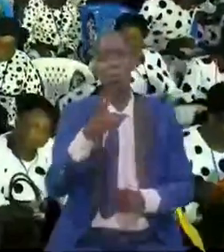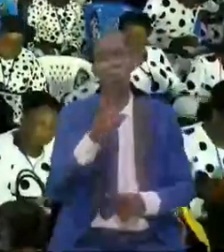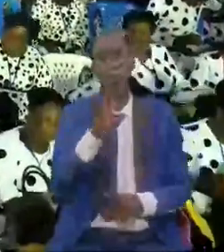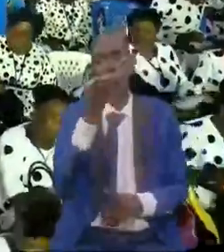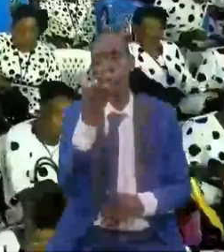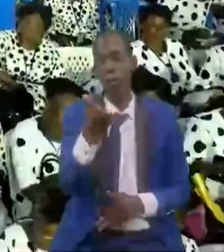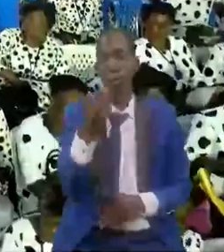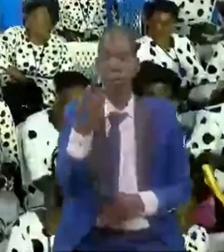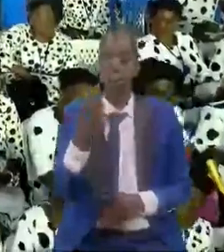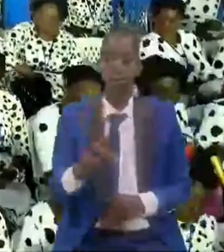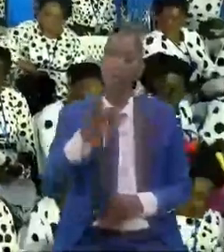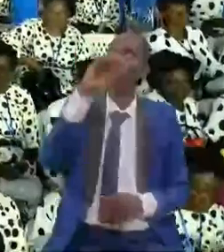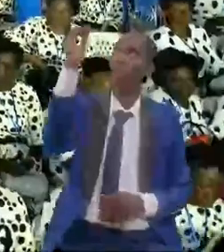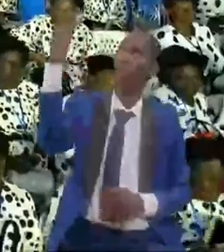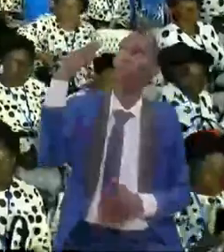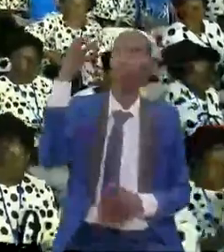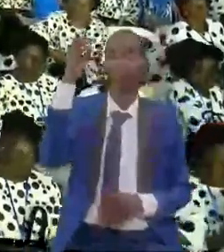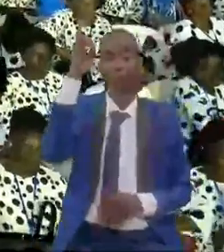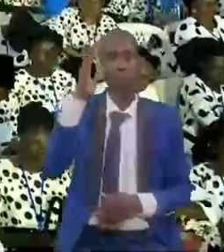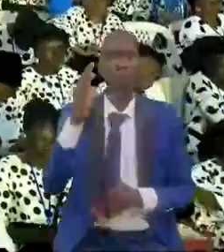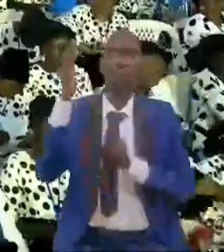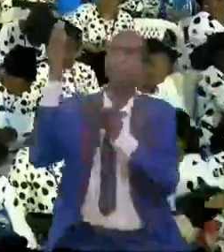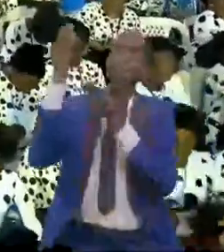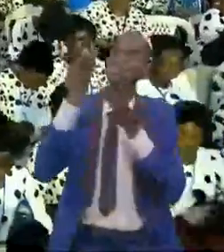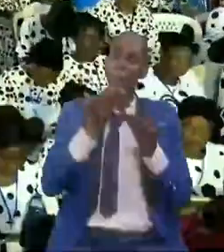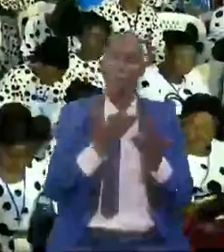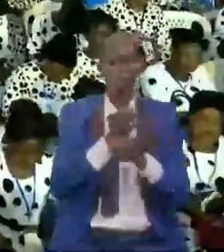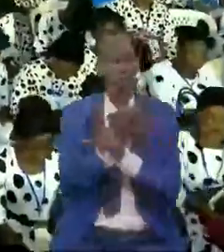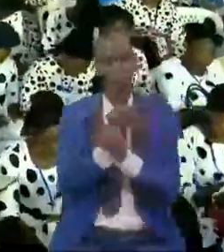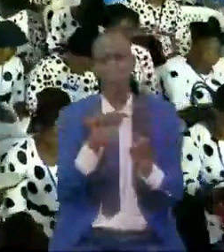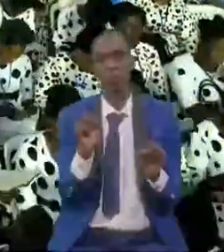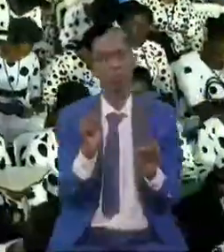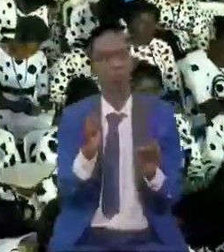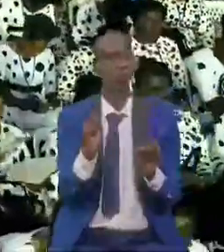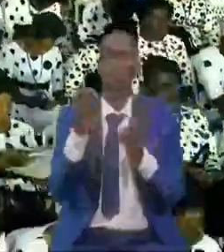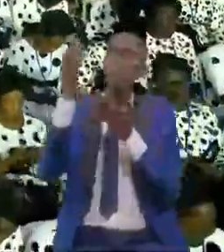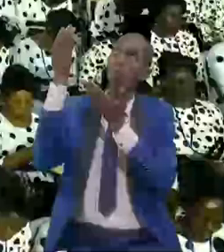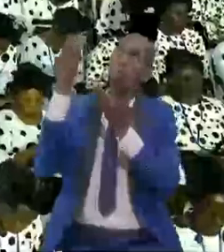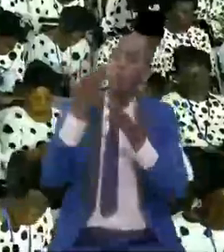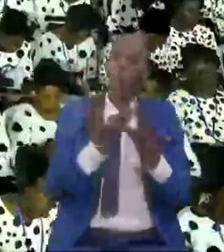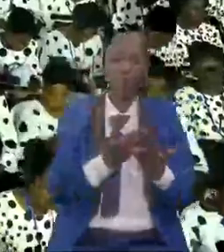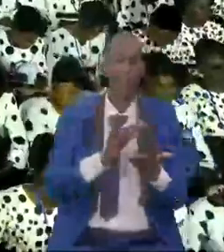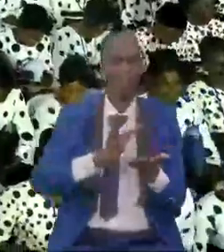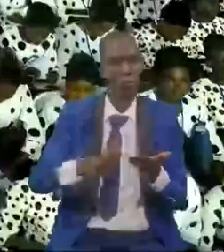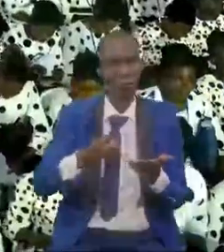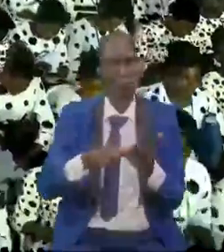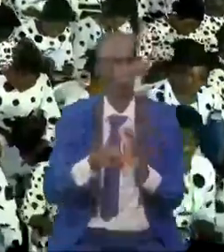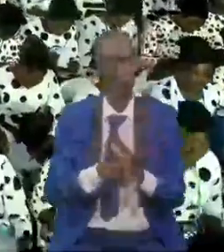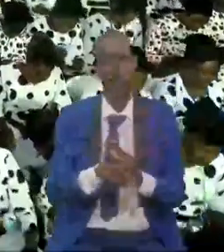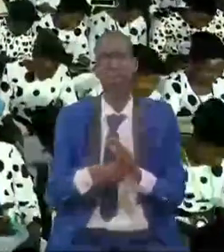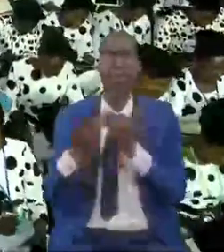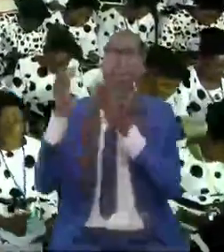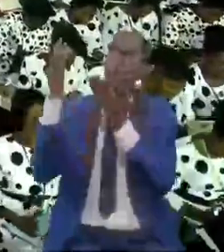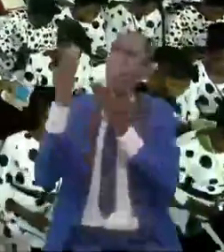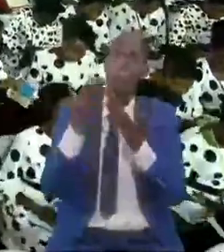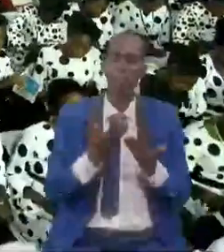êtes, la grâce de Dieu, source de salut, source de pardon,